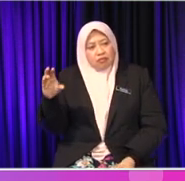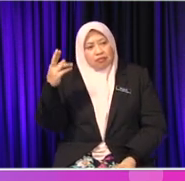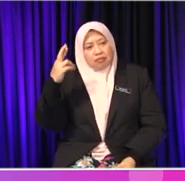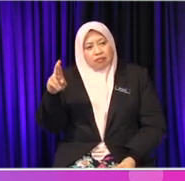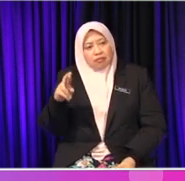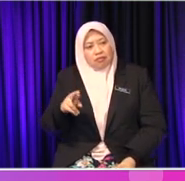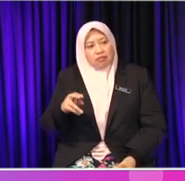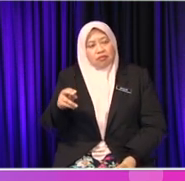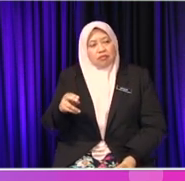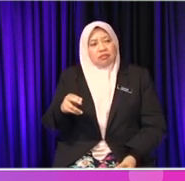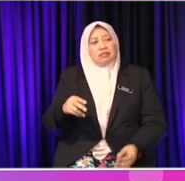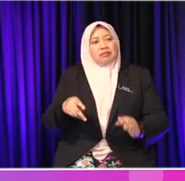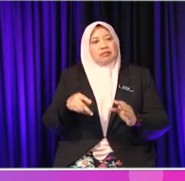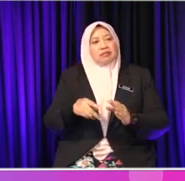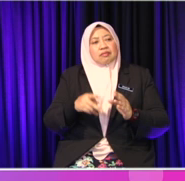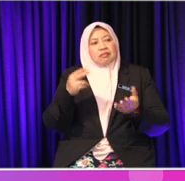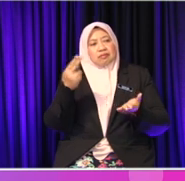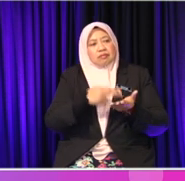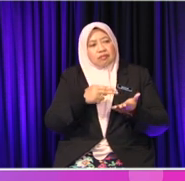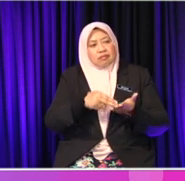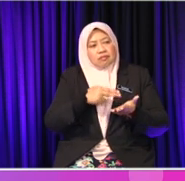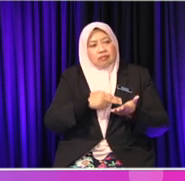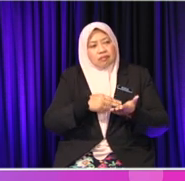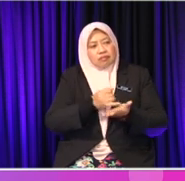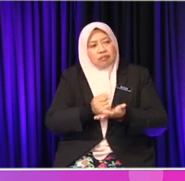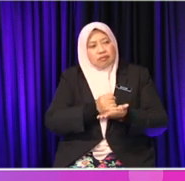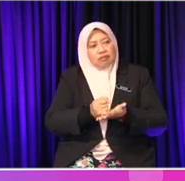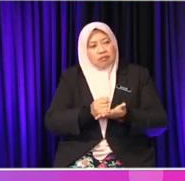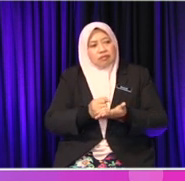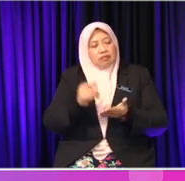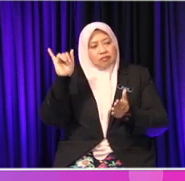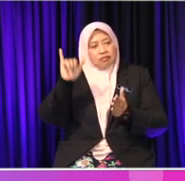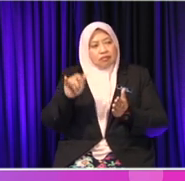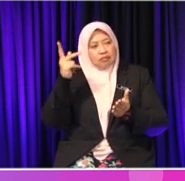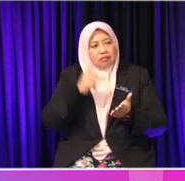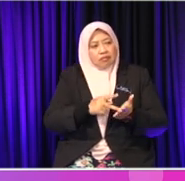yang dikenakan jika rumahnya kebakarannya kecil maunya